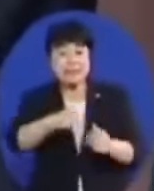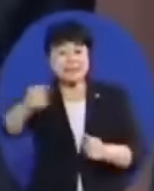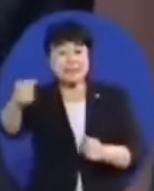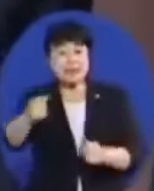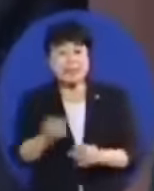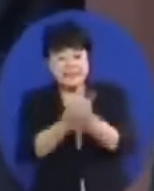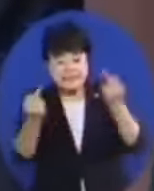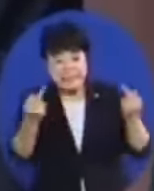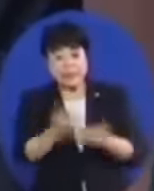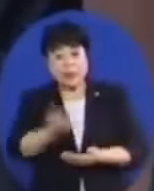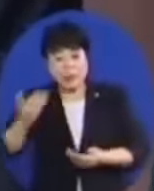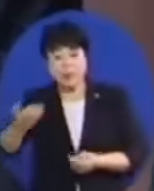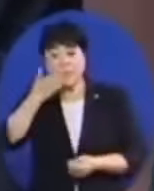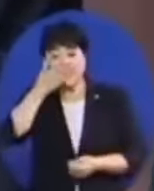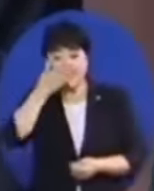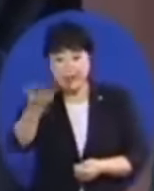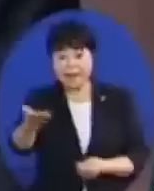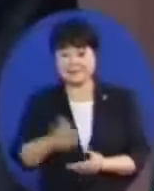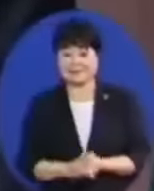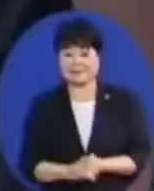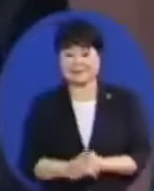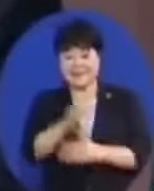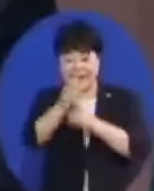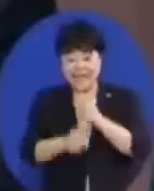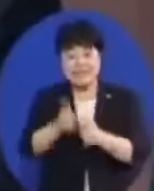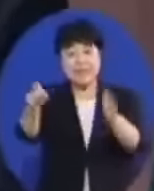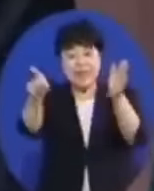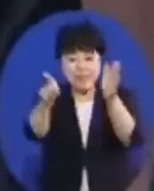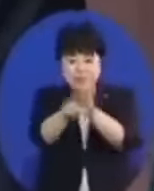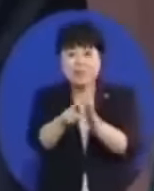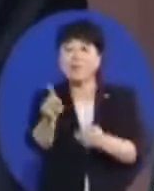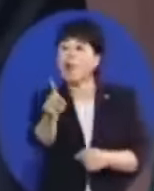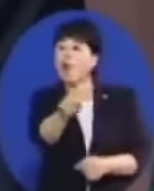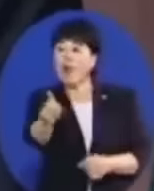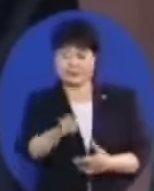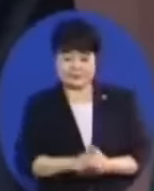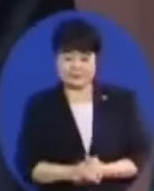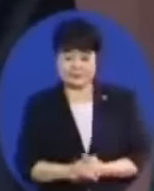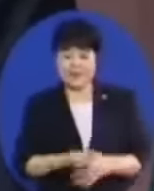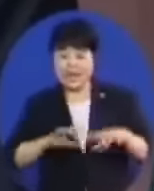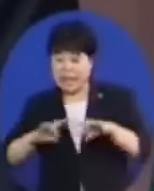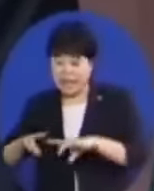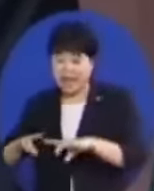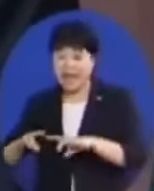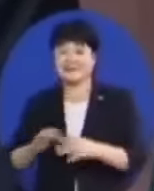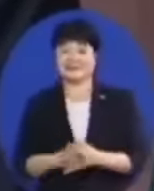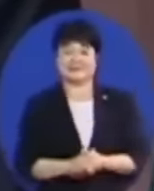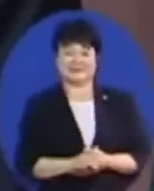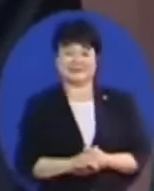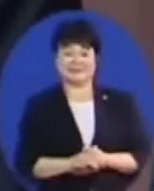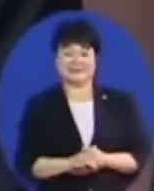가지면 대산도 옮겨간다. 하나님의 믿음은 무엇이냐? 레마인 것입니다.